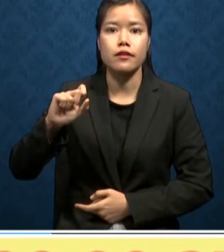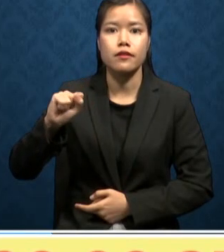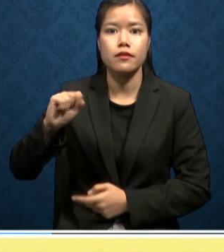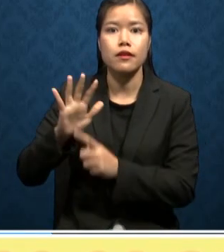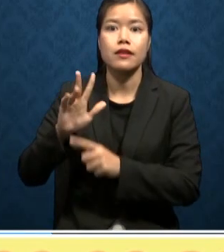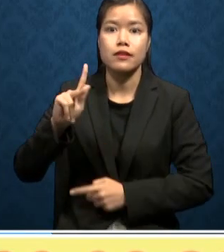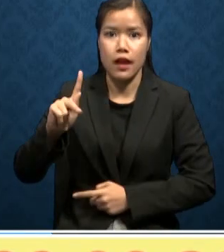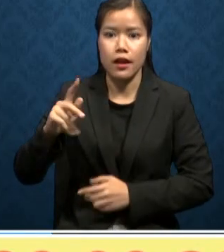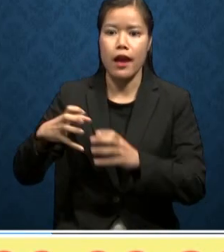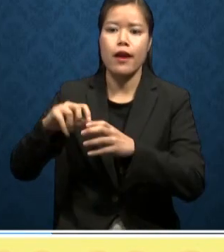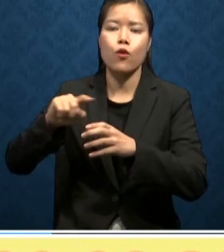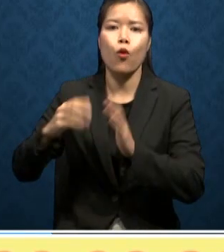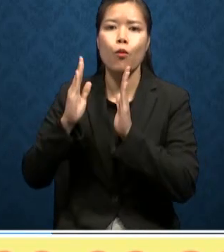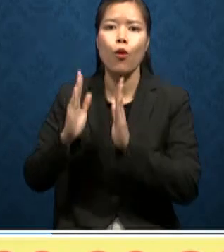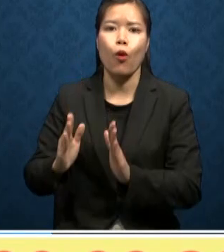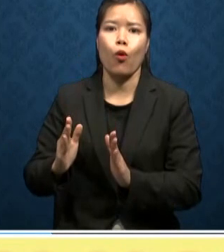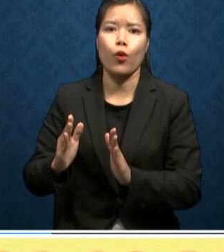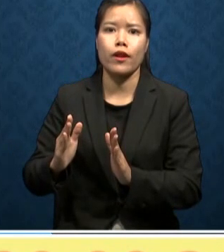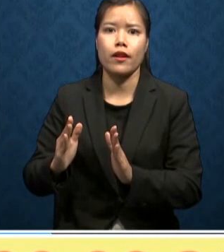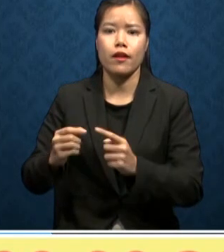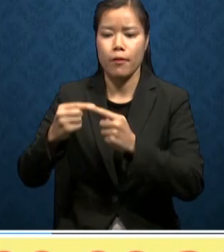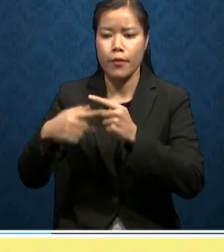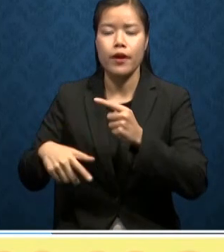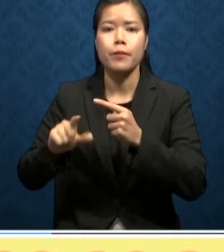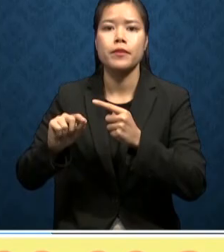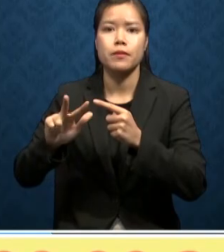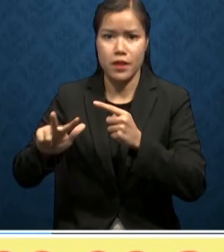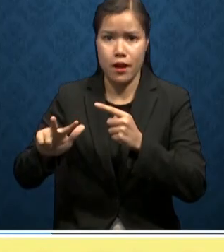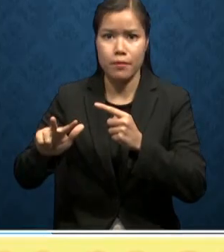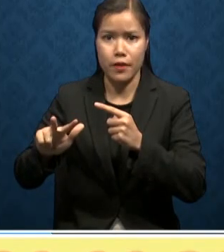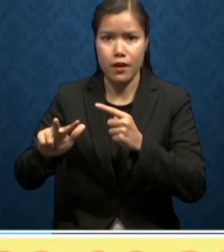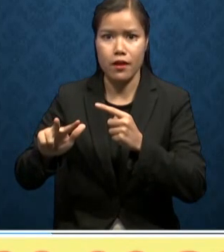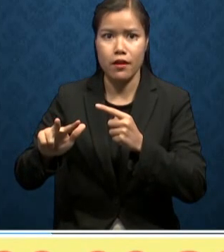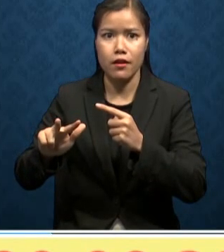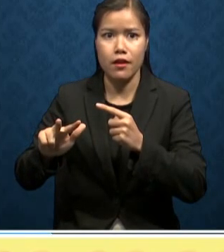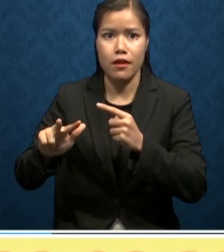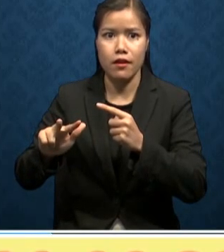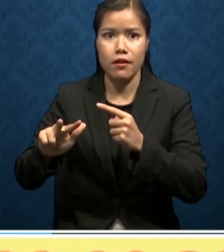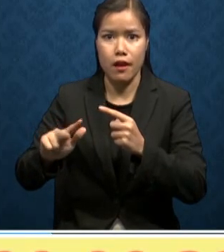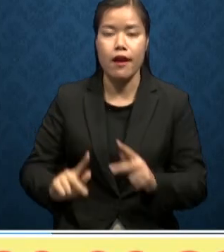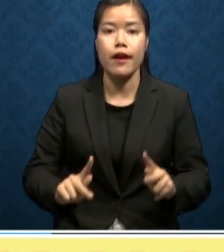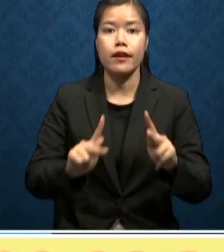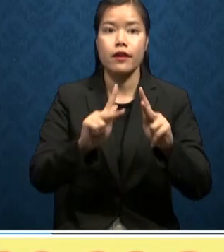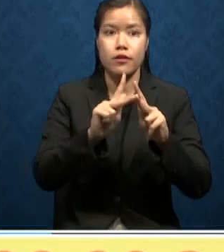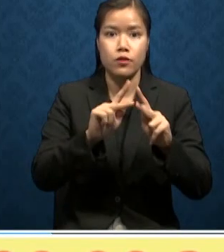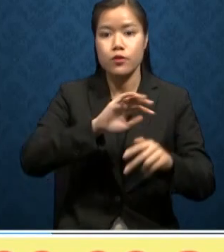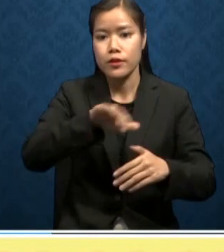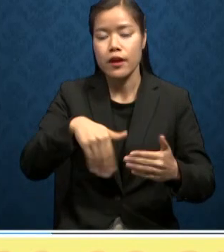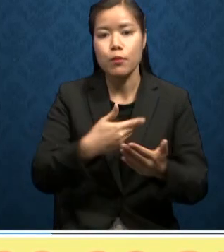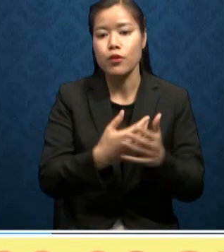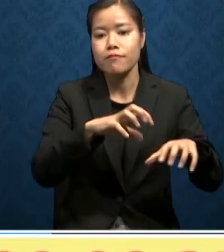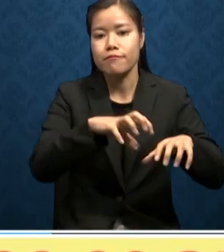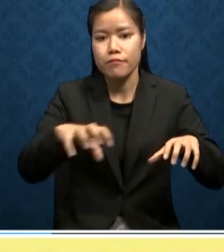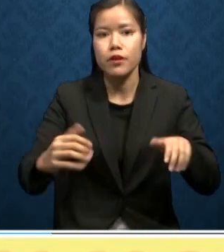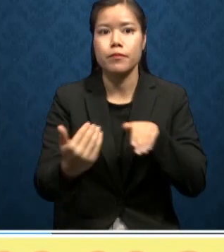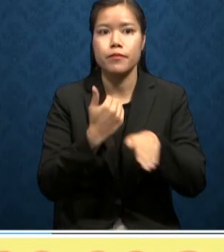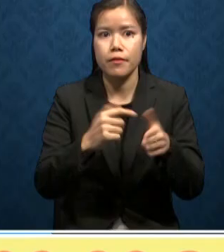เป็บบ้ที่มีความเจ้ศทางไปที่คู่ควศจวปดูนธานีครัลบกวนทางกระทรธรรมะสำหกโดยกระทรงคมณ